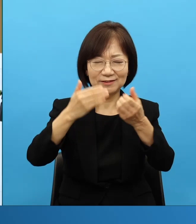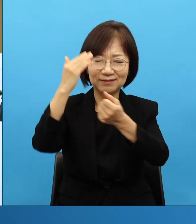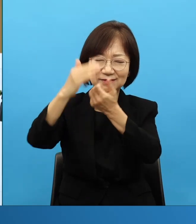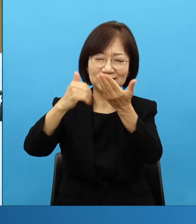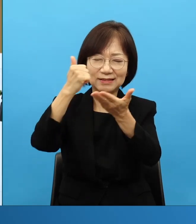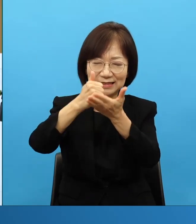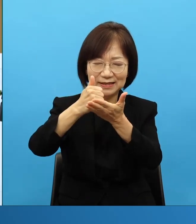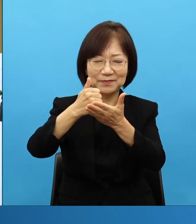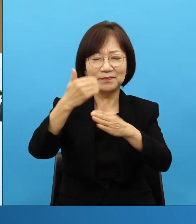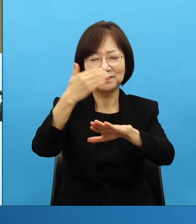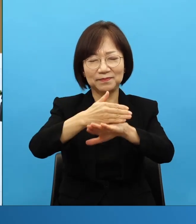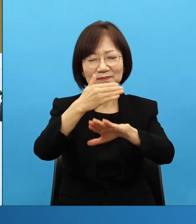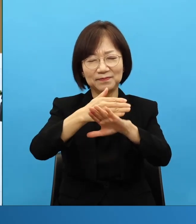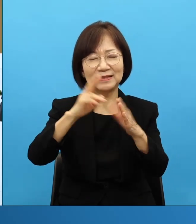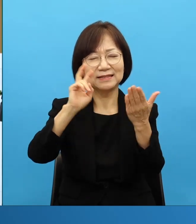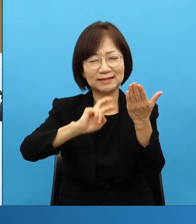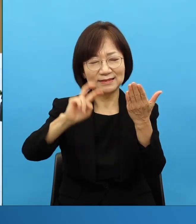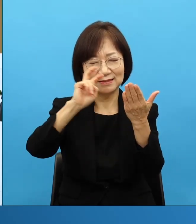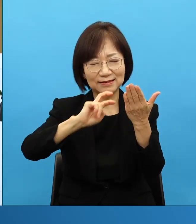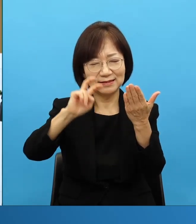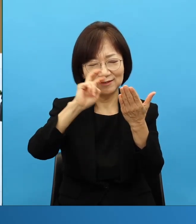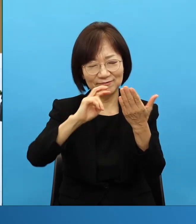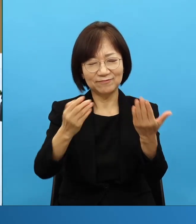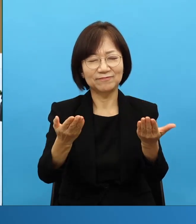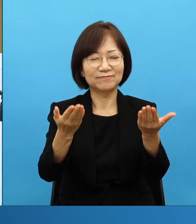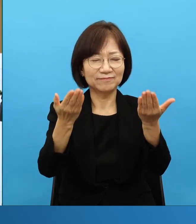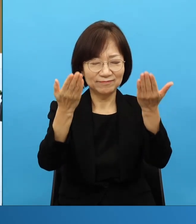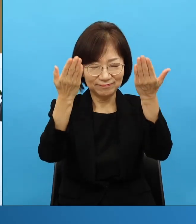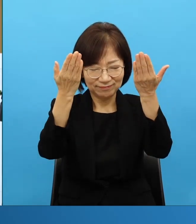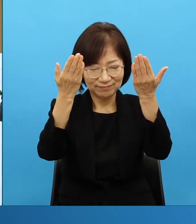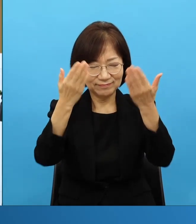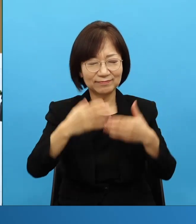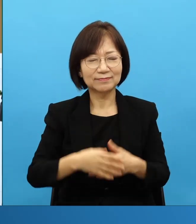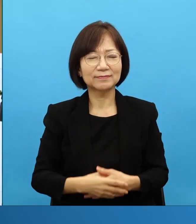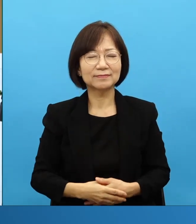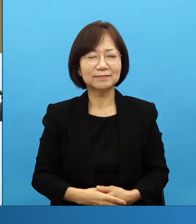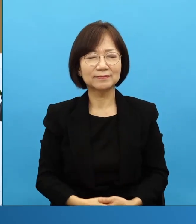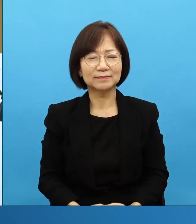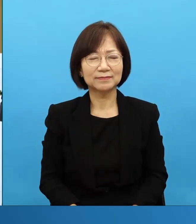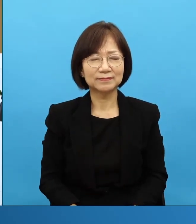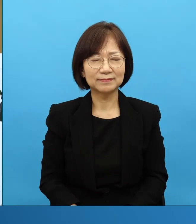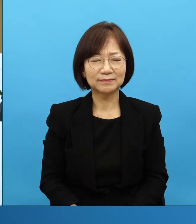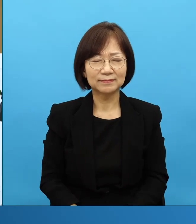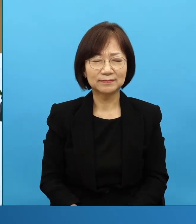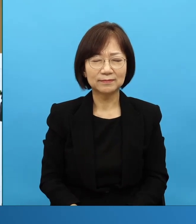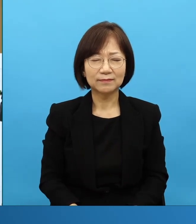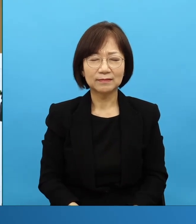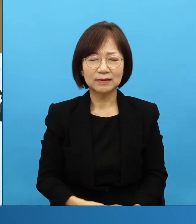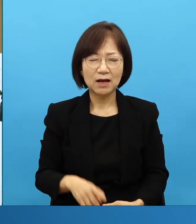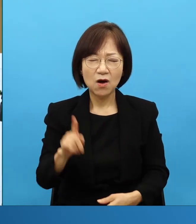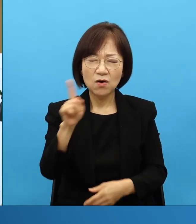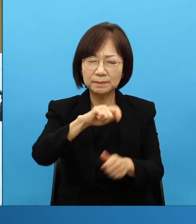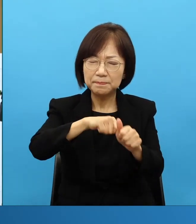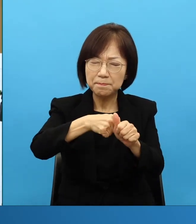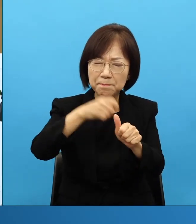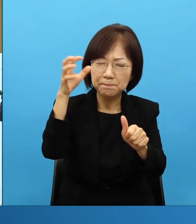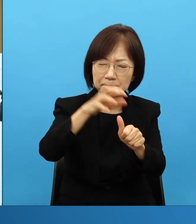be within the prayer of building the partisan of the throne, holding firm to the covenant. 어떠한 핍박